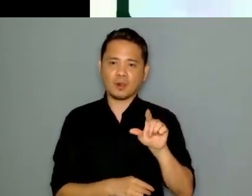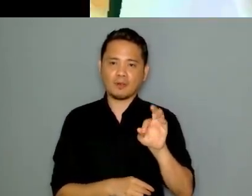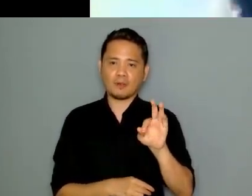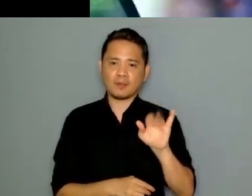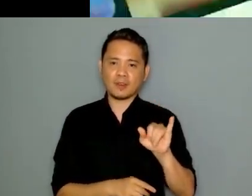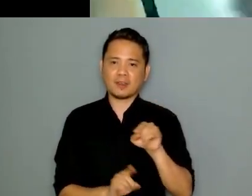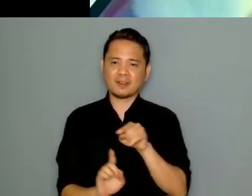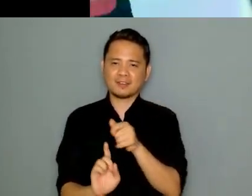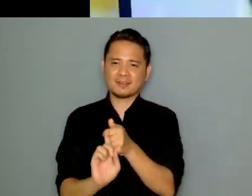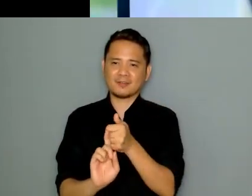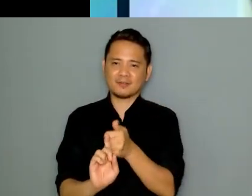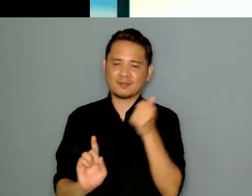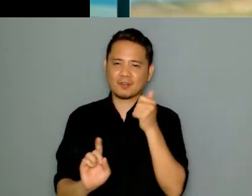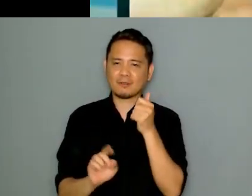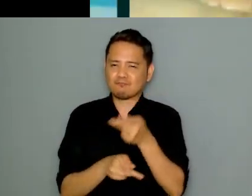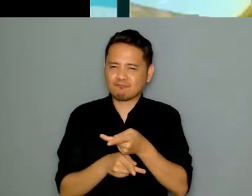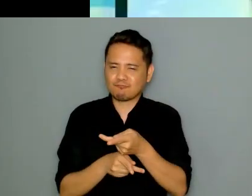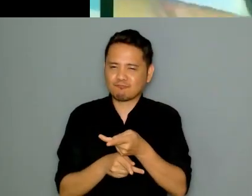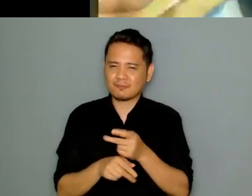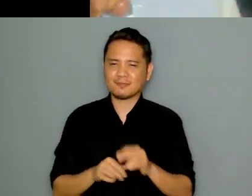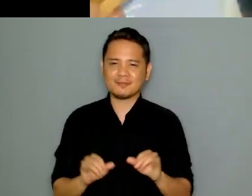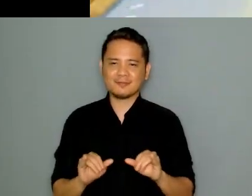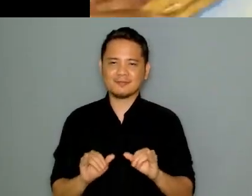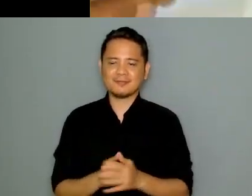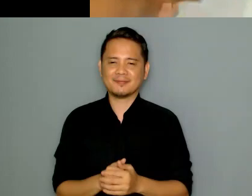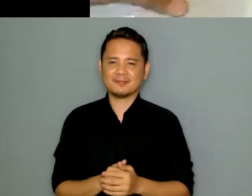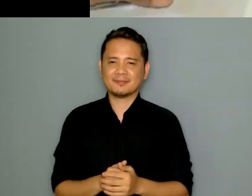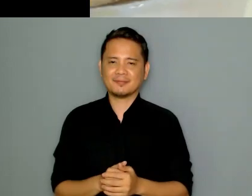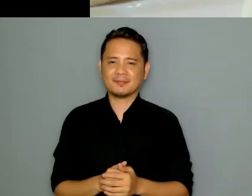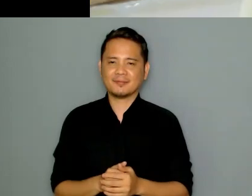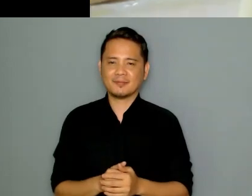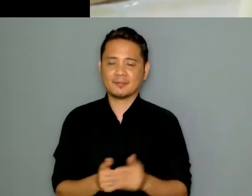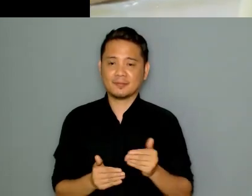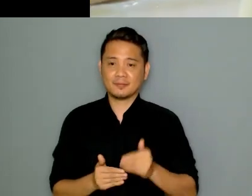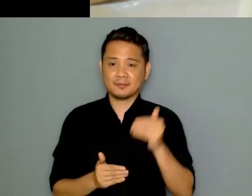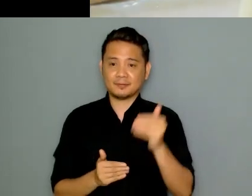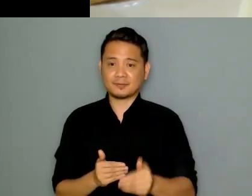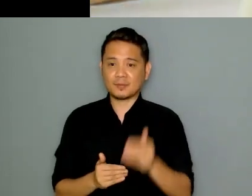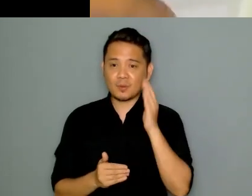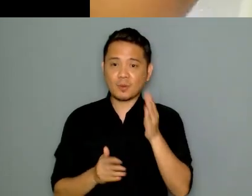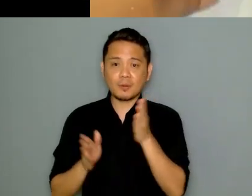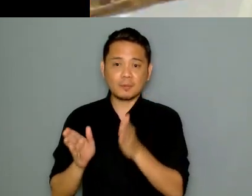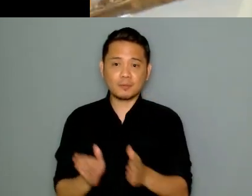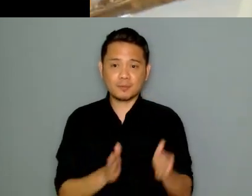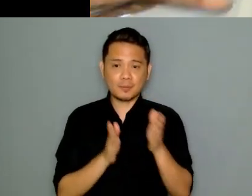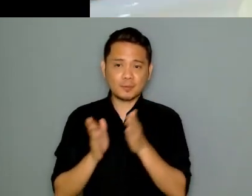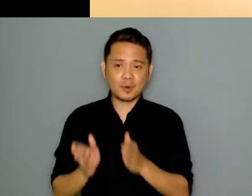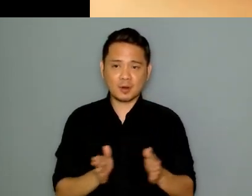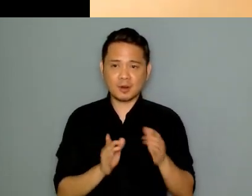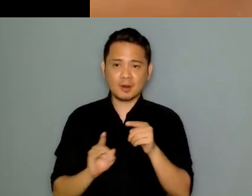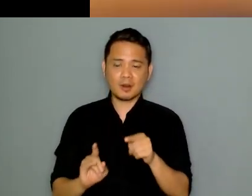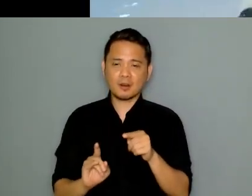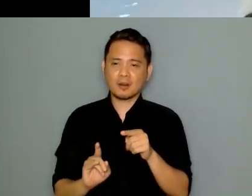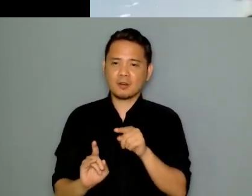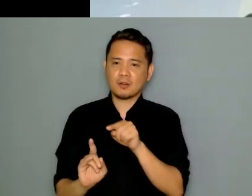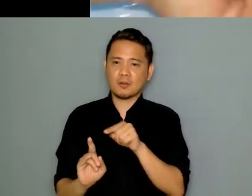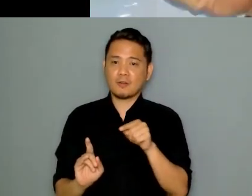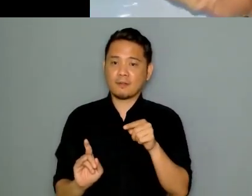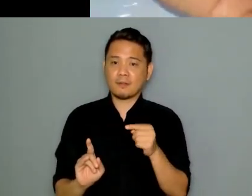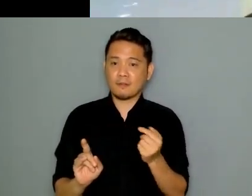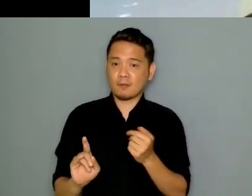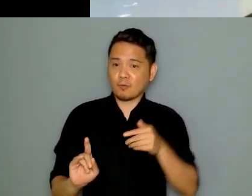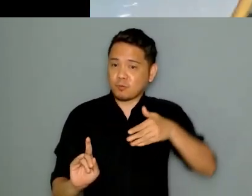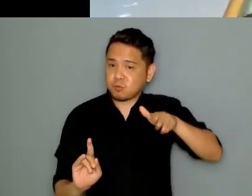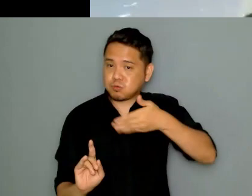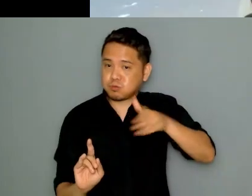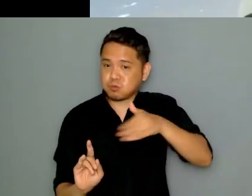Pag naapuyan na natin yan, ay ating ipiprepare naman yung ating main na reason kung bakit tayo gagawa ng apoy, ay dahil mag-iihaw